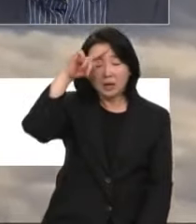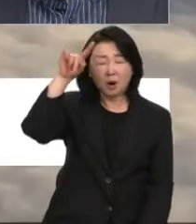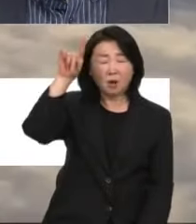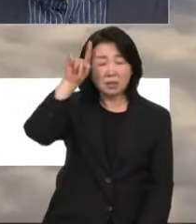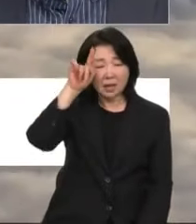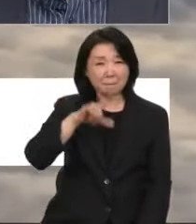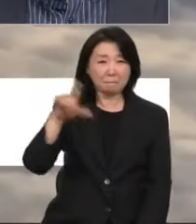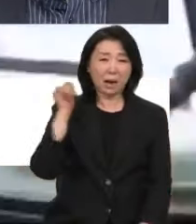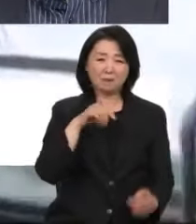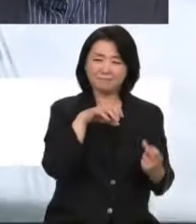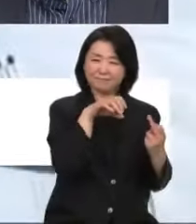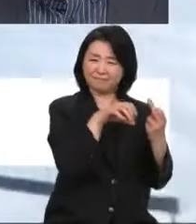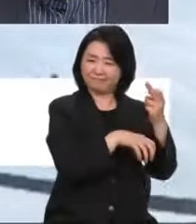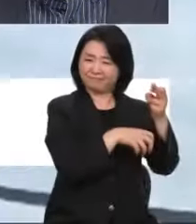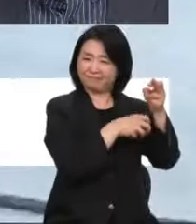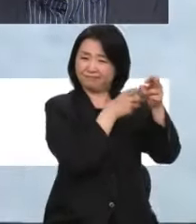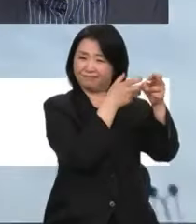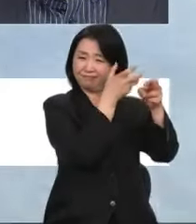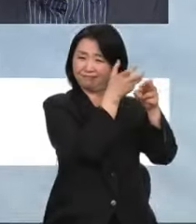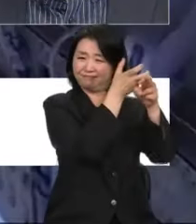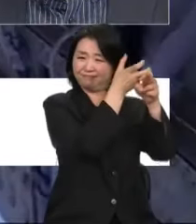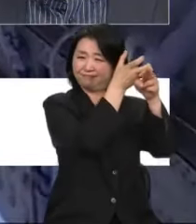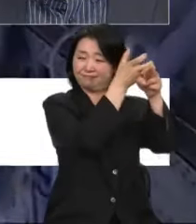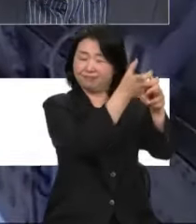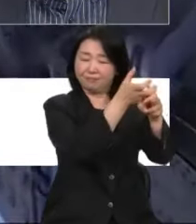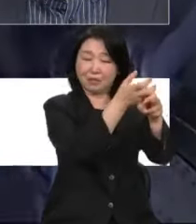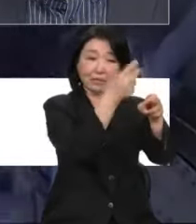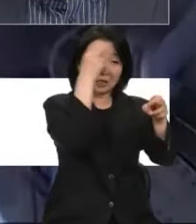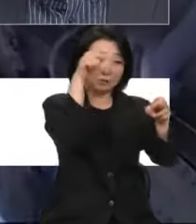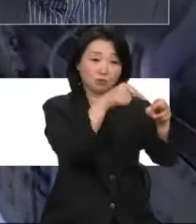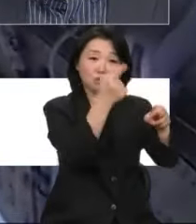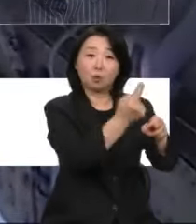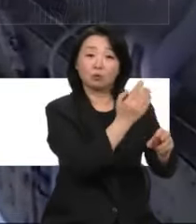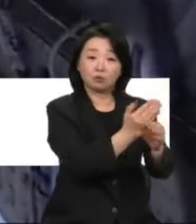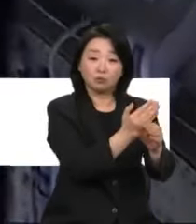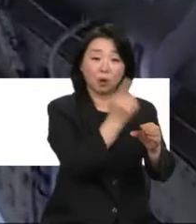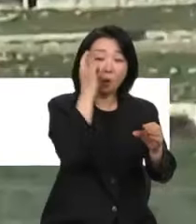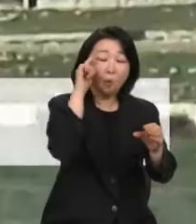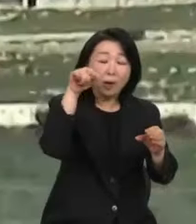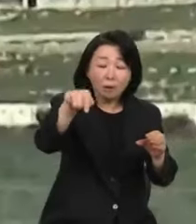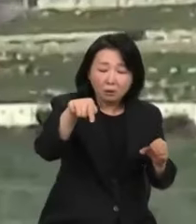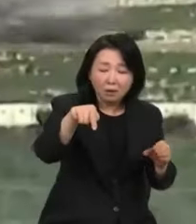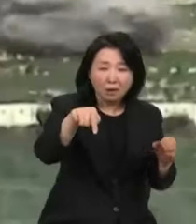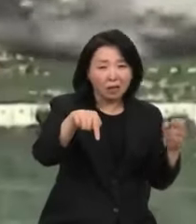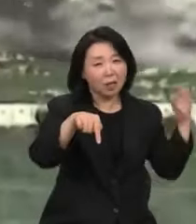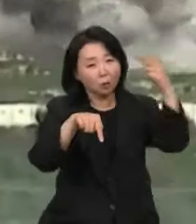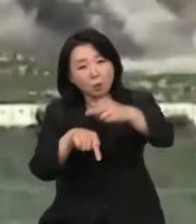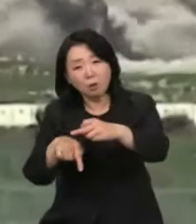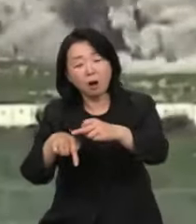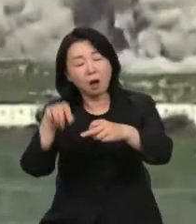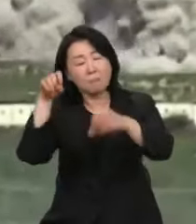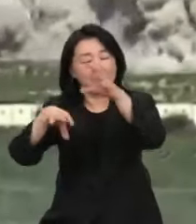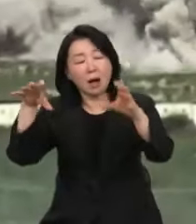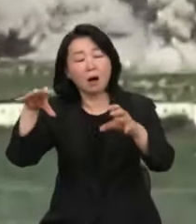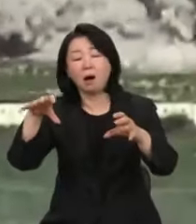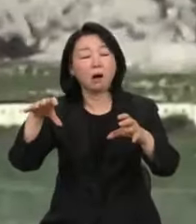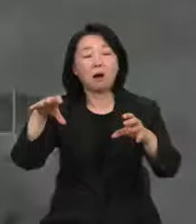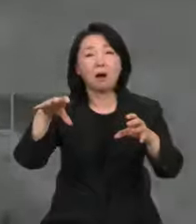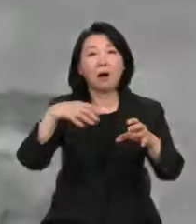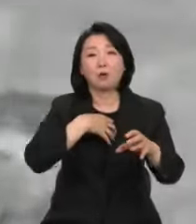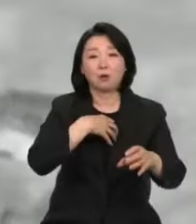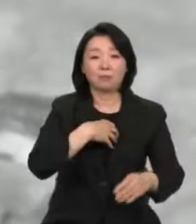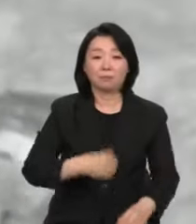미사일을 실은 항모가 중동으로 움직이고 있어요. 본토를 공격하면 복잡해집니다. 때문에 이란을 직접